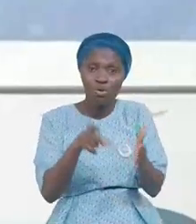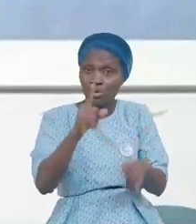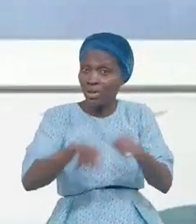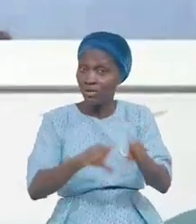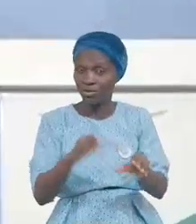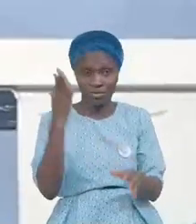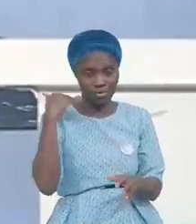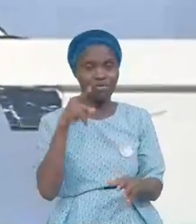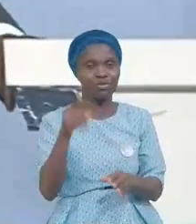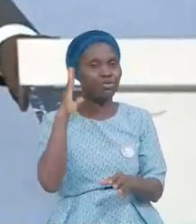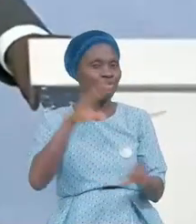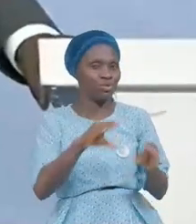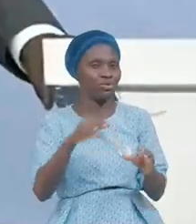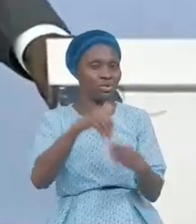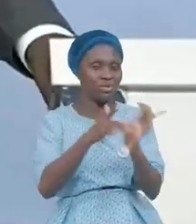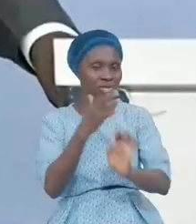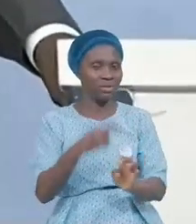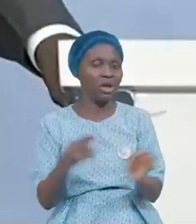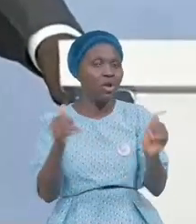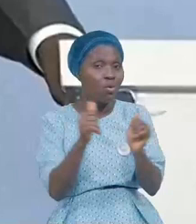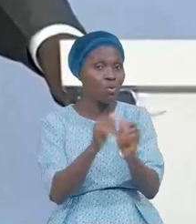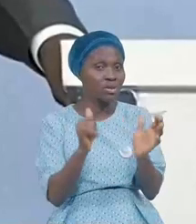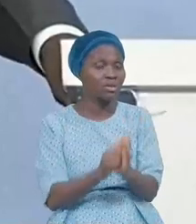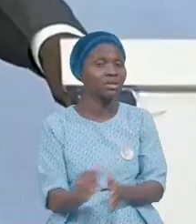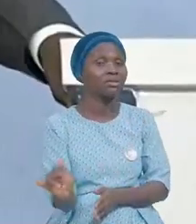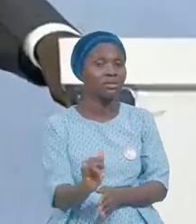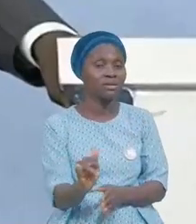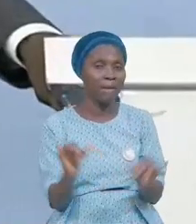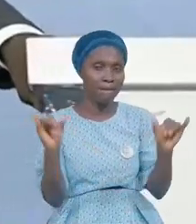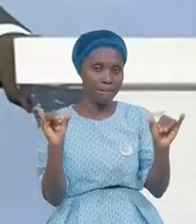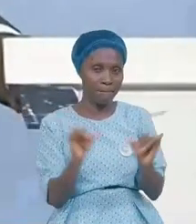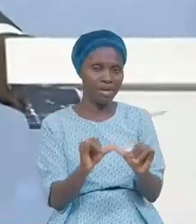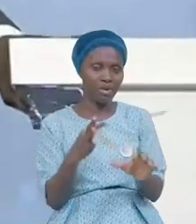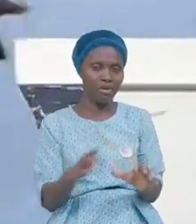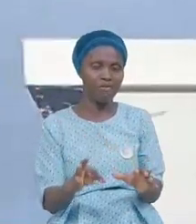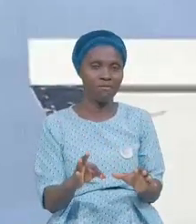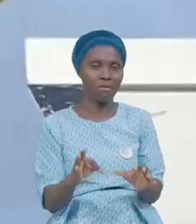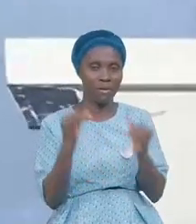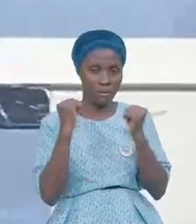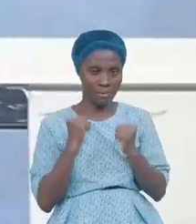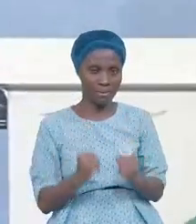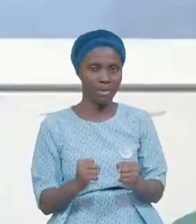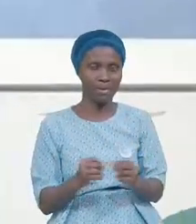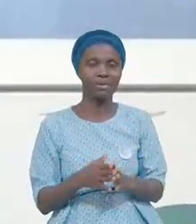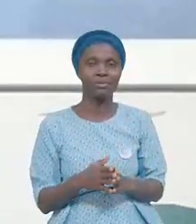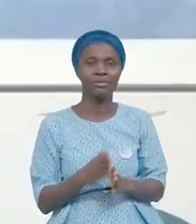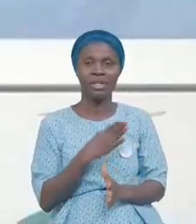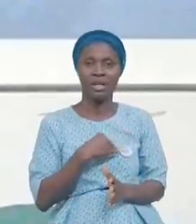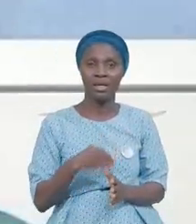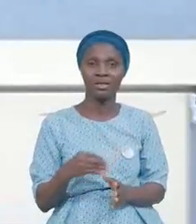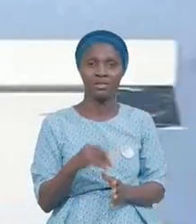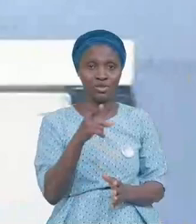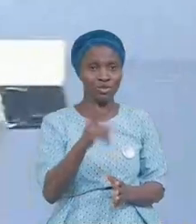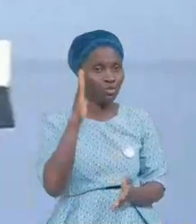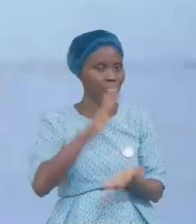feras. Avec cette même mesure de puissance. Et vous serez mes